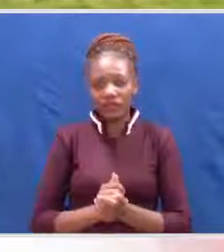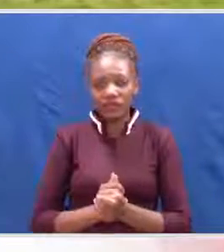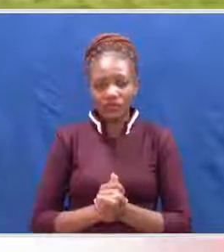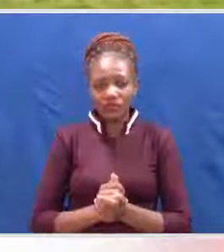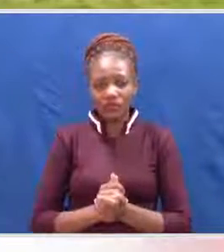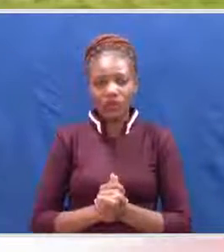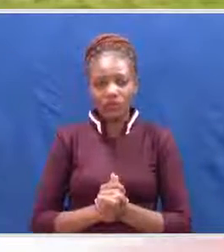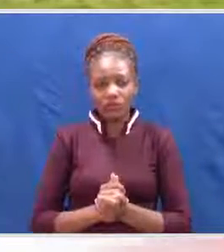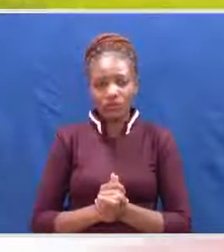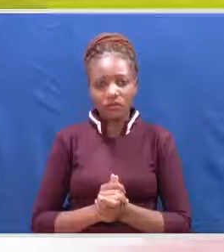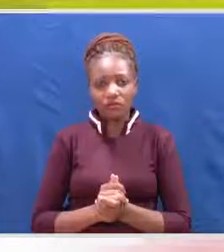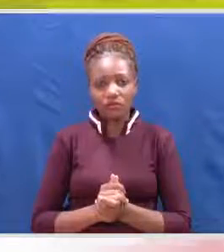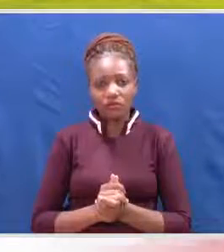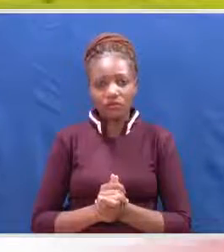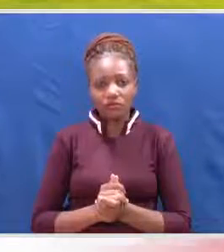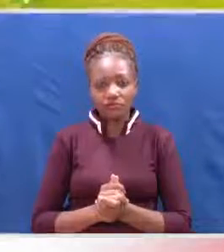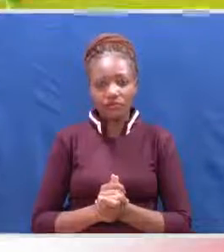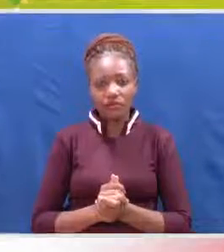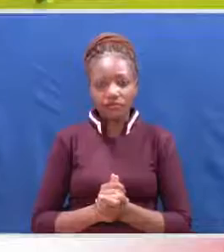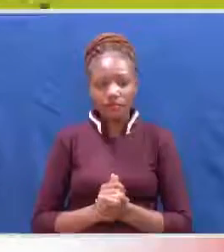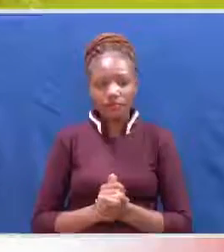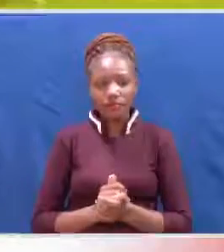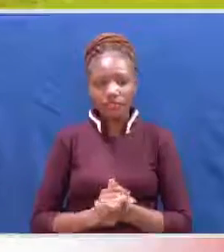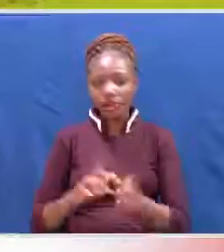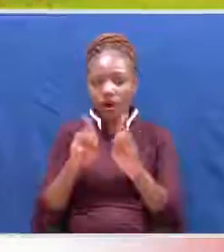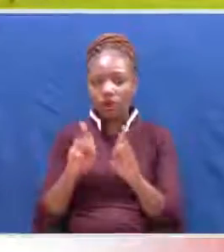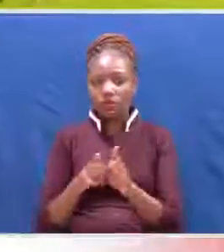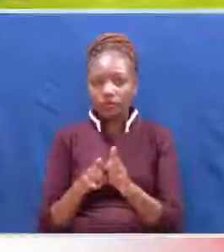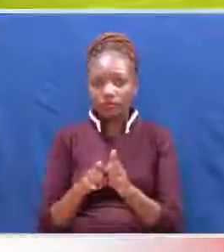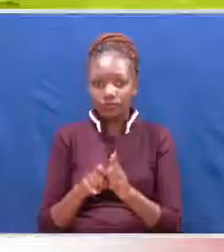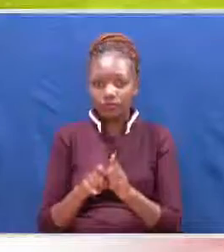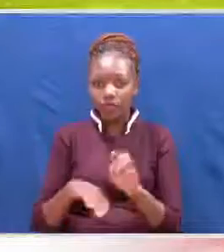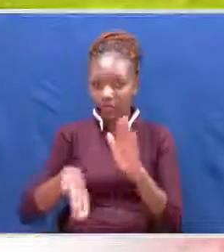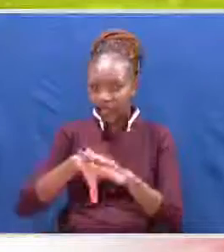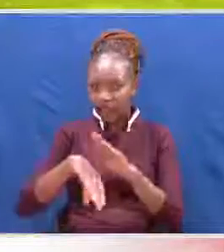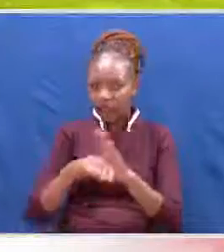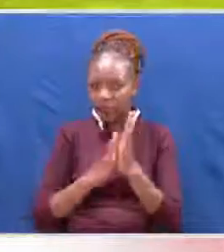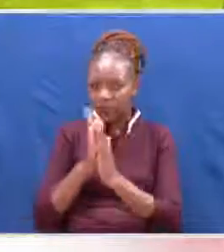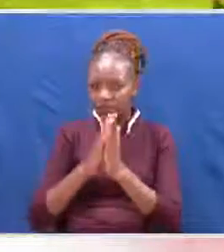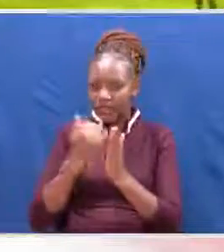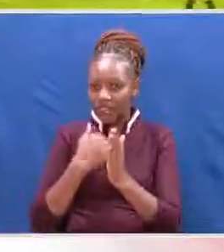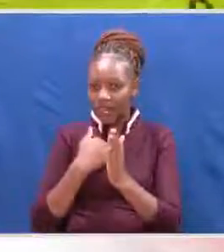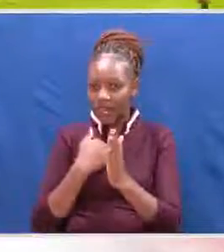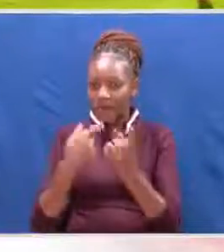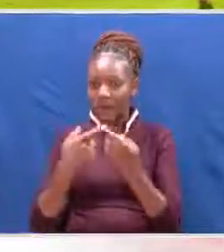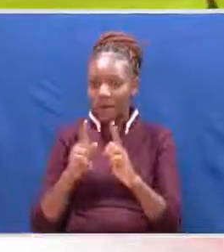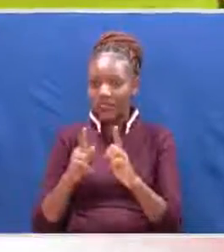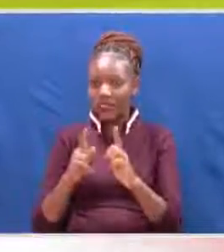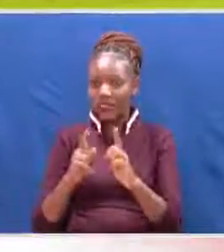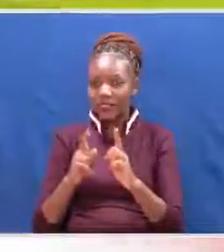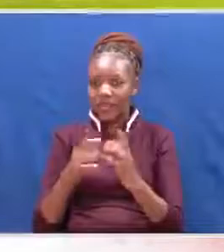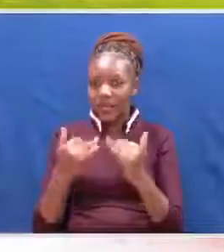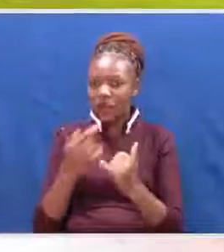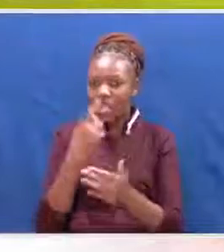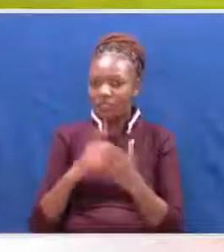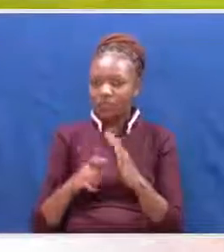kubwa sana kwa recovery yake. Despite the football fire burning in him, Ochieng has come to terms that he